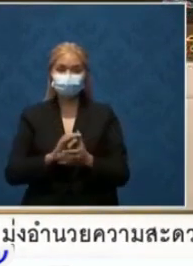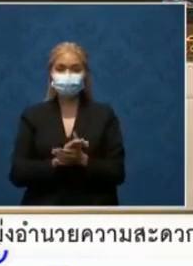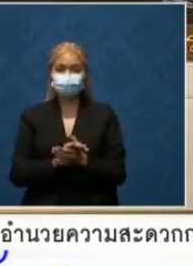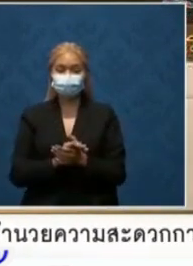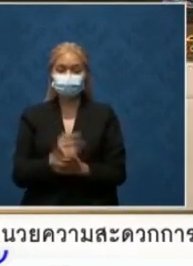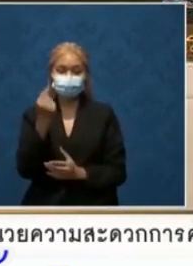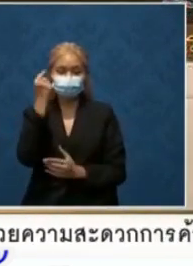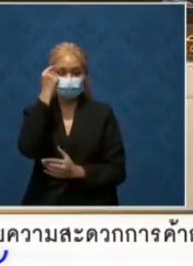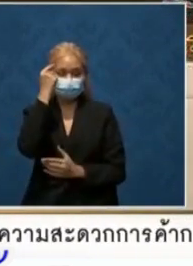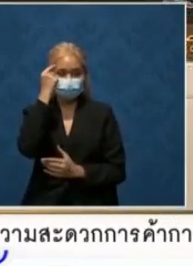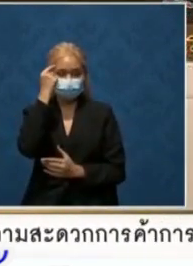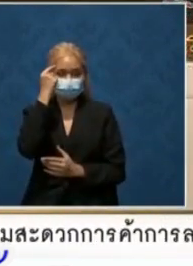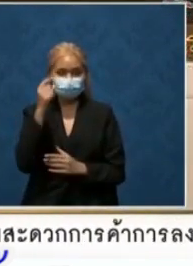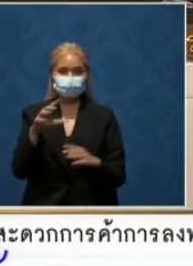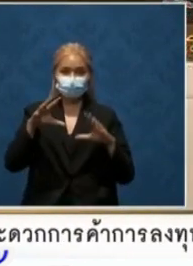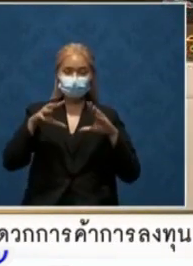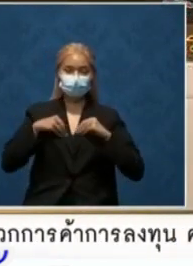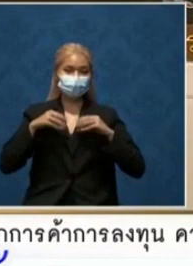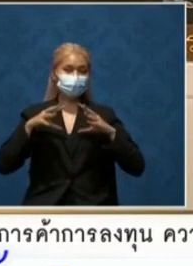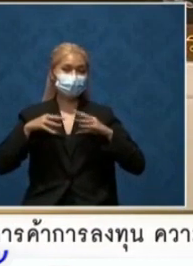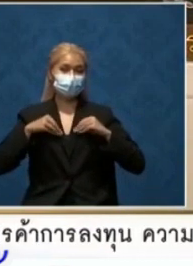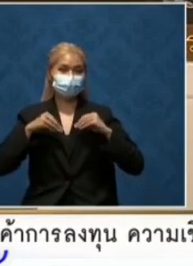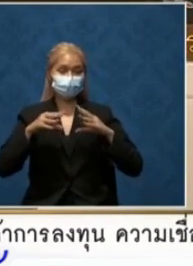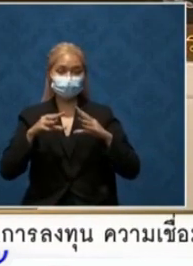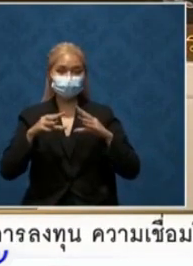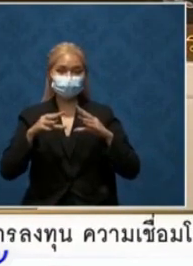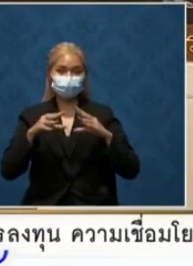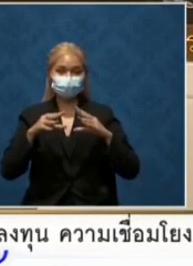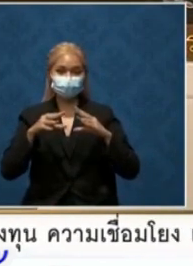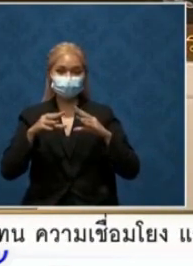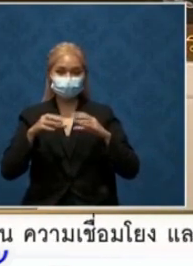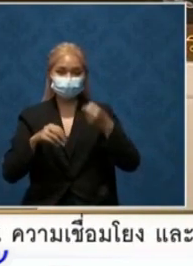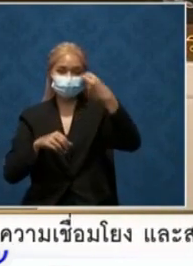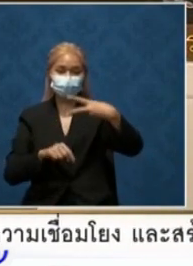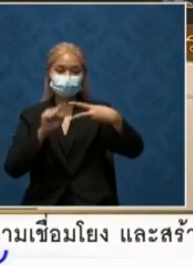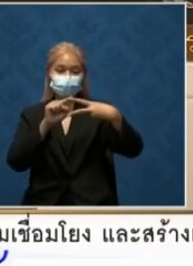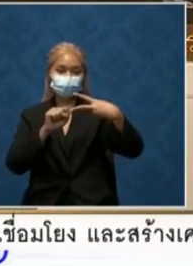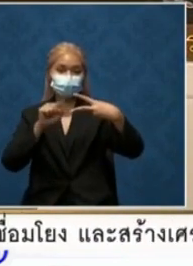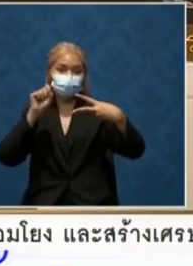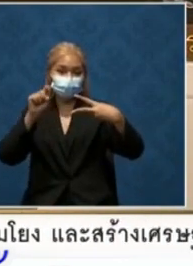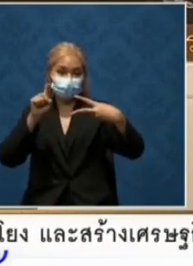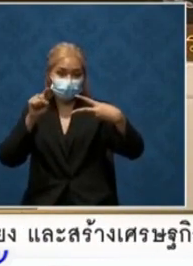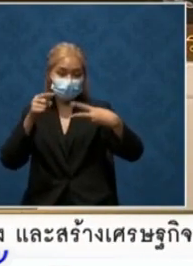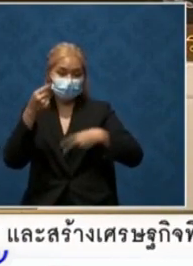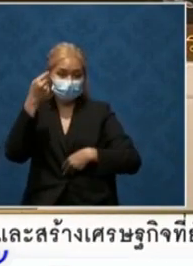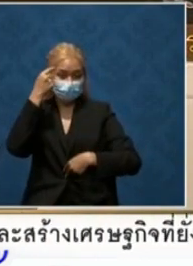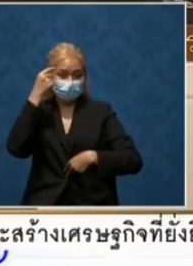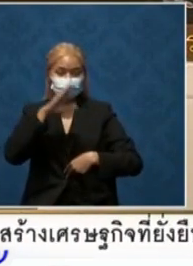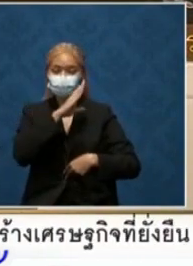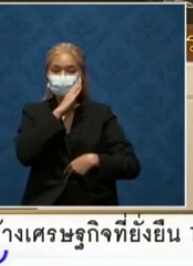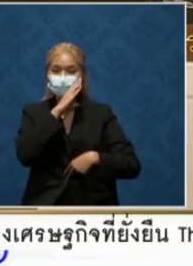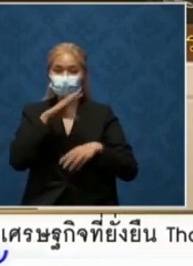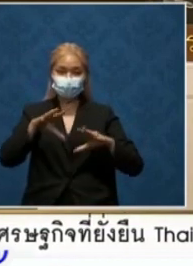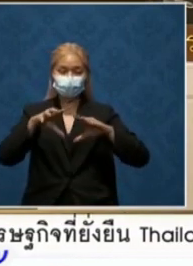จะเห็นชอบกับยัตติด่วนทั้ง2เรื่องตามที่ผมได้เรียนให้ทราบแล้วนะครับหรือไม่หากเห็นชอบ